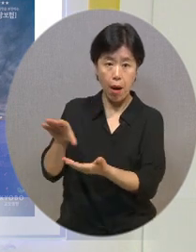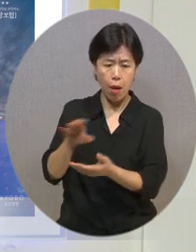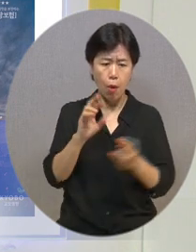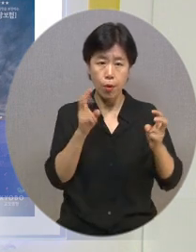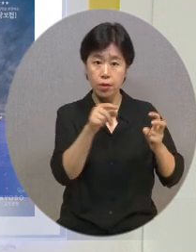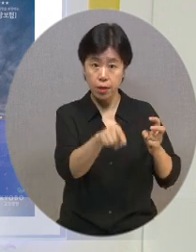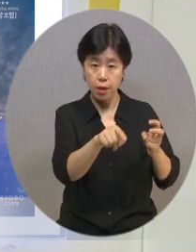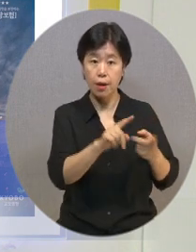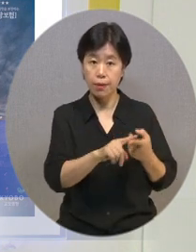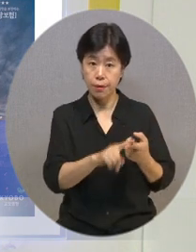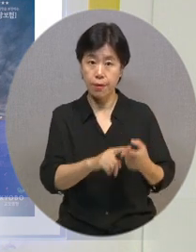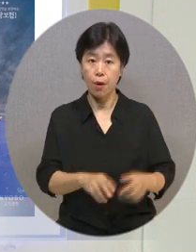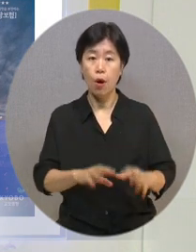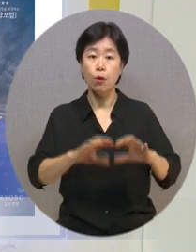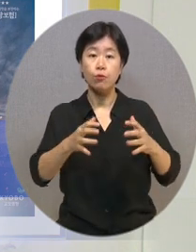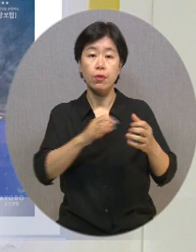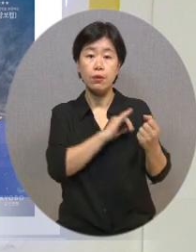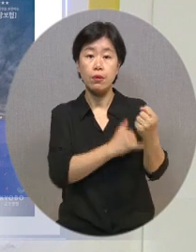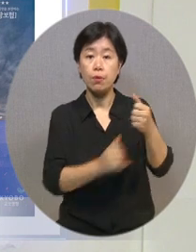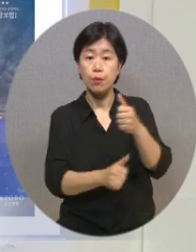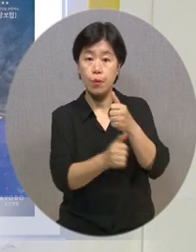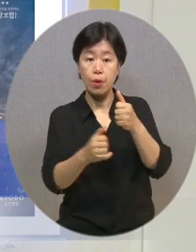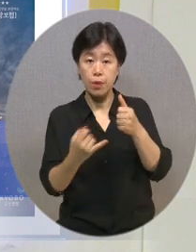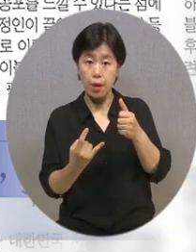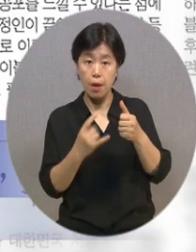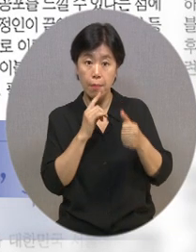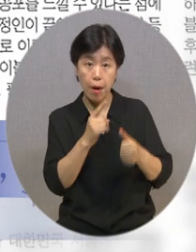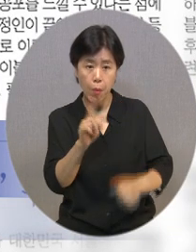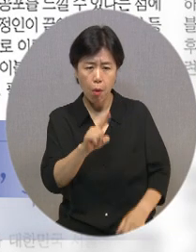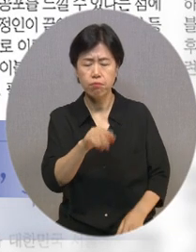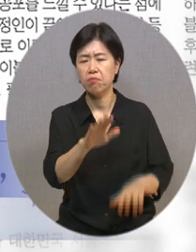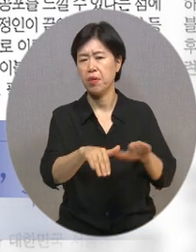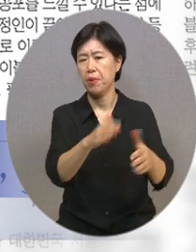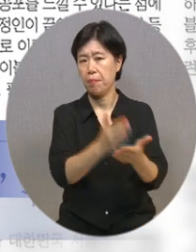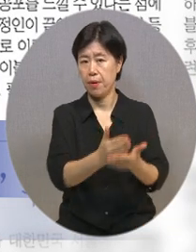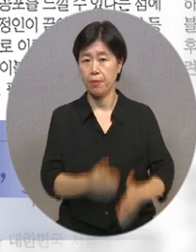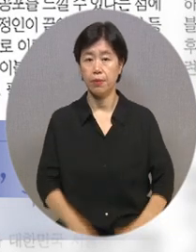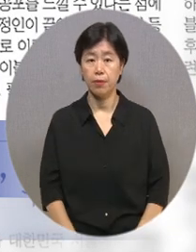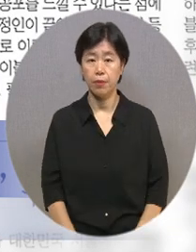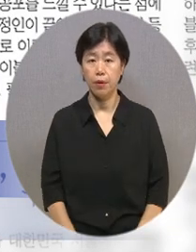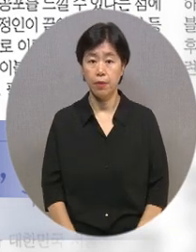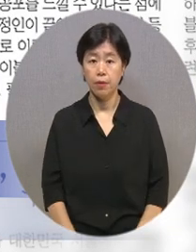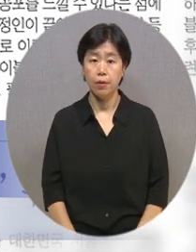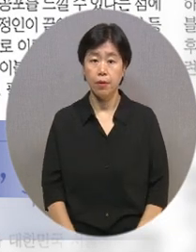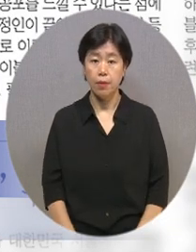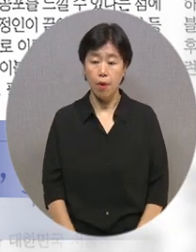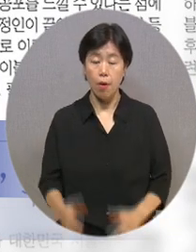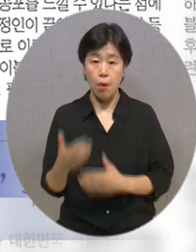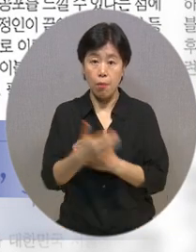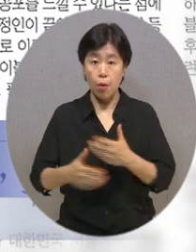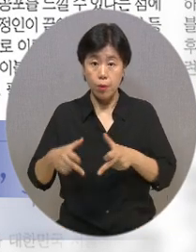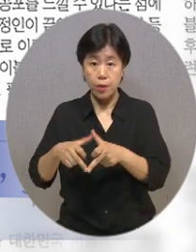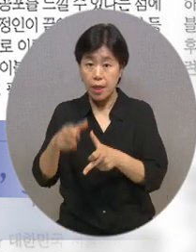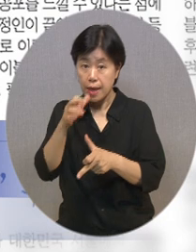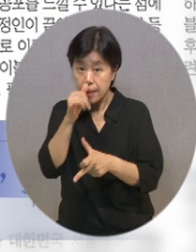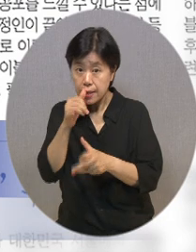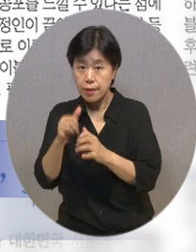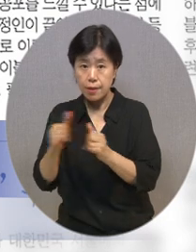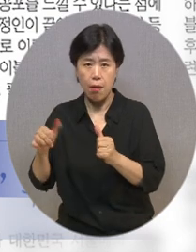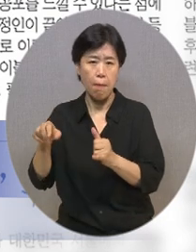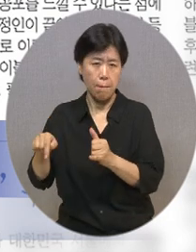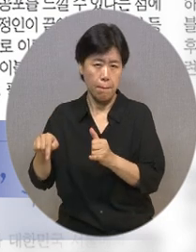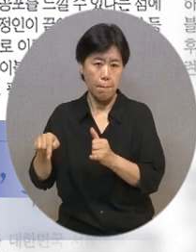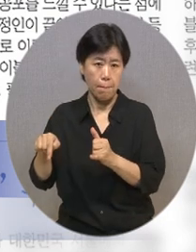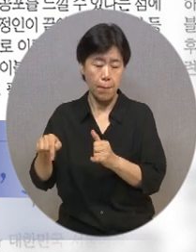인권위원회가 장애인 차별이라고 판단했습니다 인권에 따르면 지체 장애가 있는 진정이는이 통이